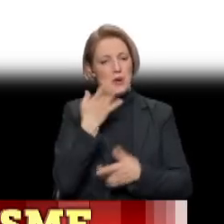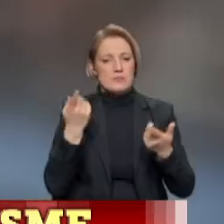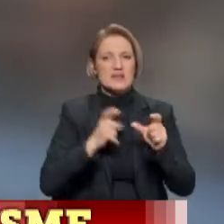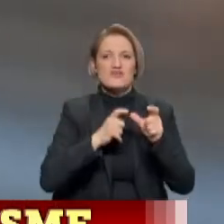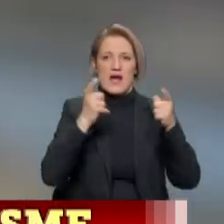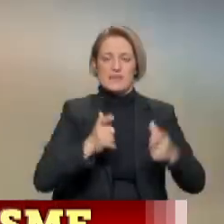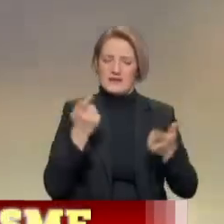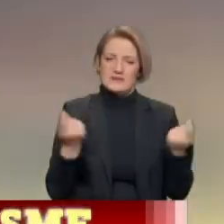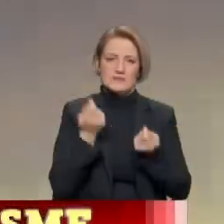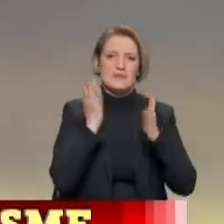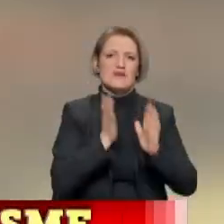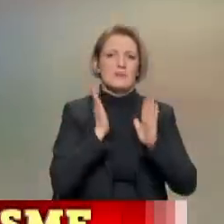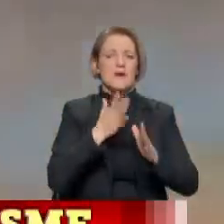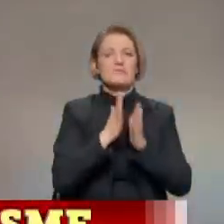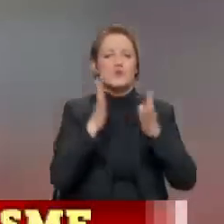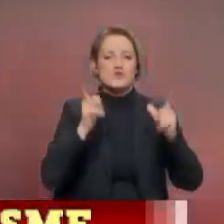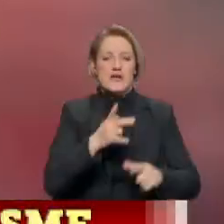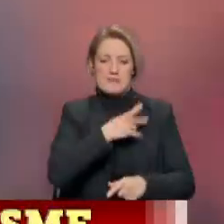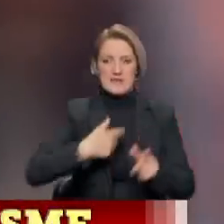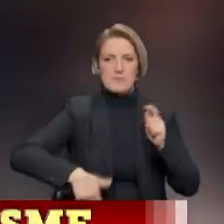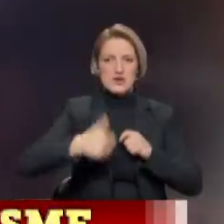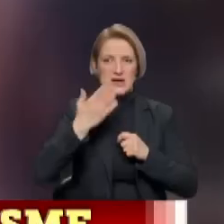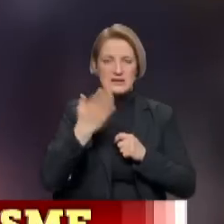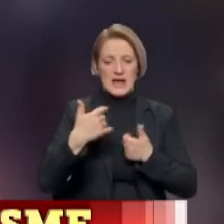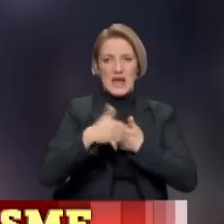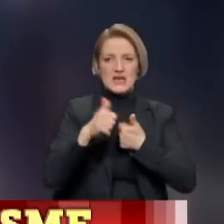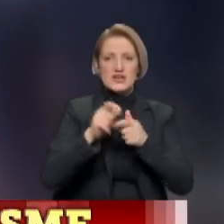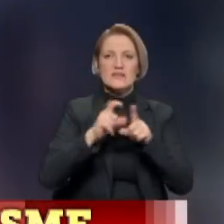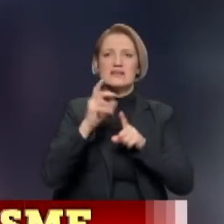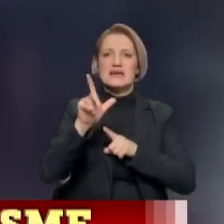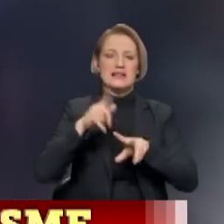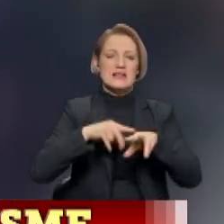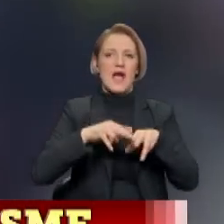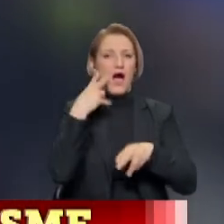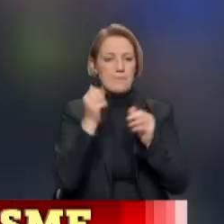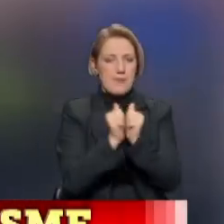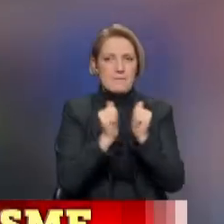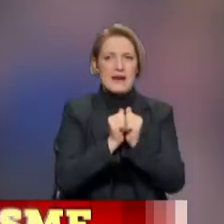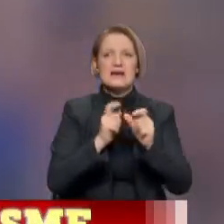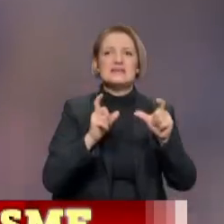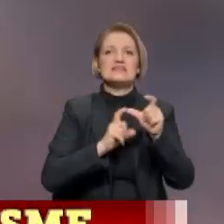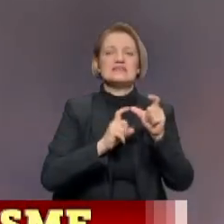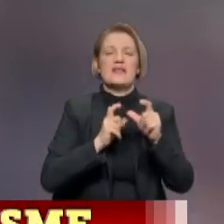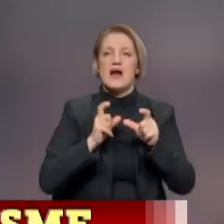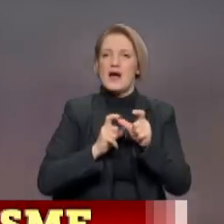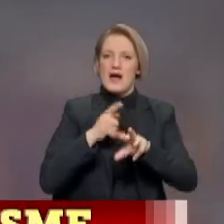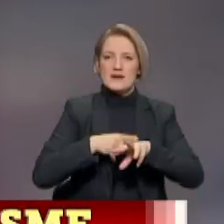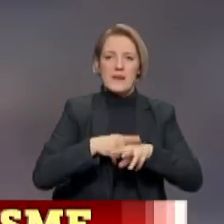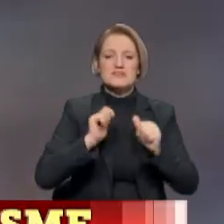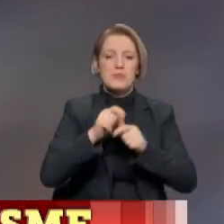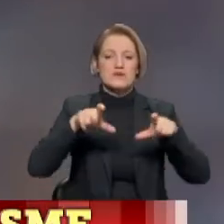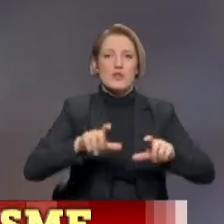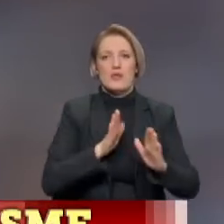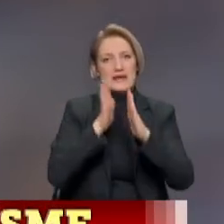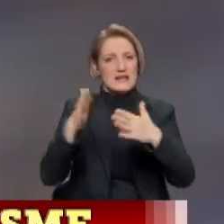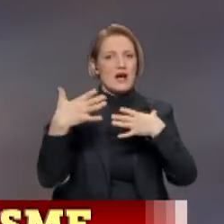devam edeceğim. İstanbul Büyükşehir Belediye Başkanı Ekrem İmamoğlu, eşi Dilek İmamoğlu ile birlikte Sinan Erdem spor salonuna gitti akşam